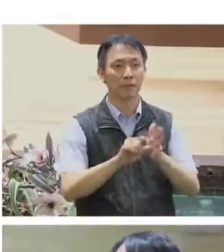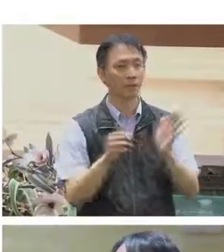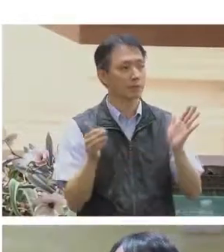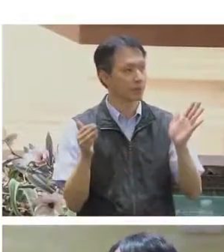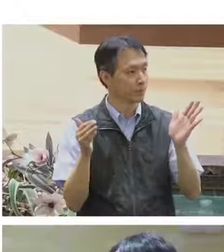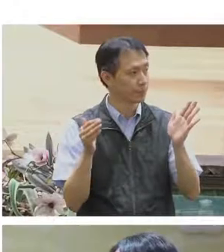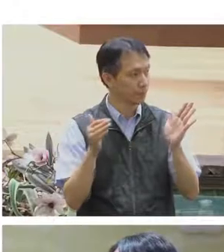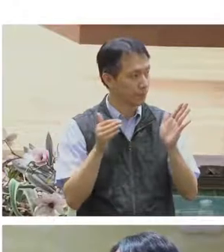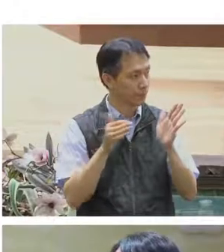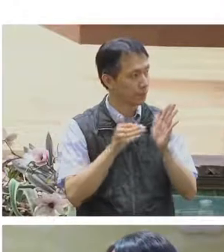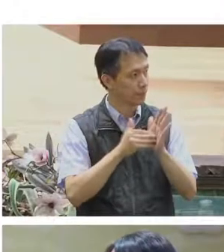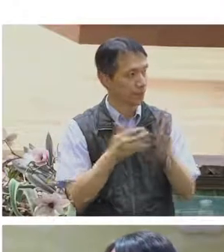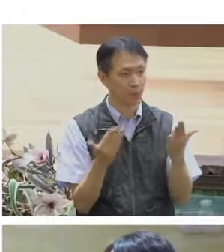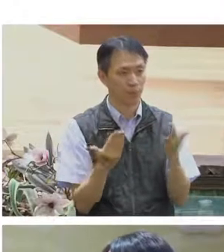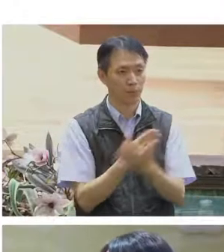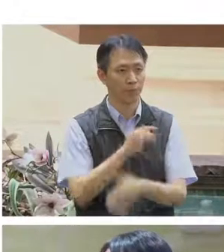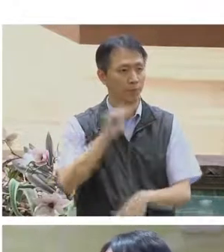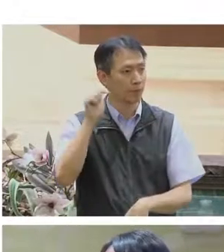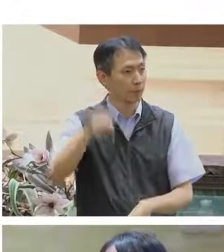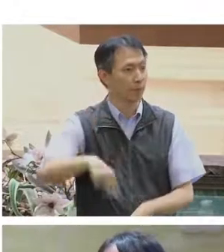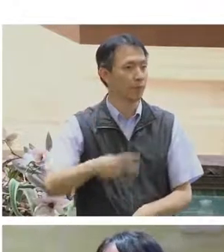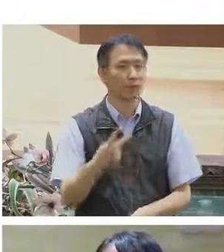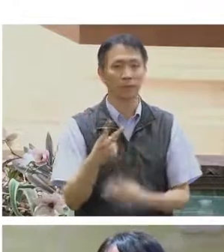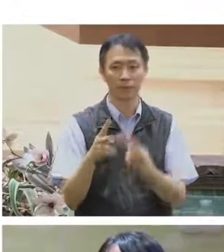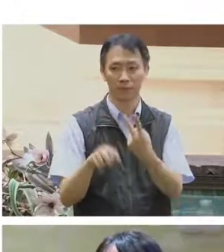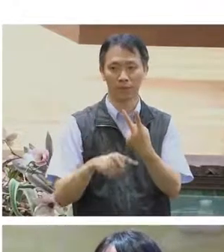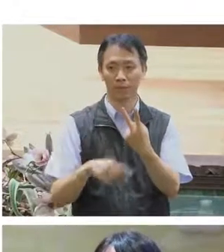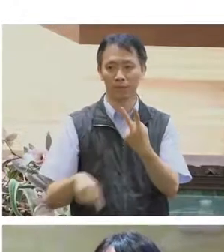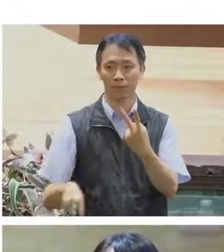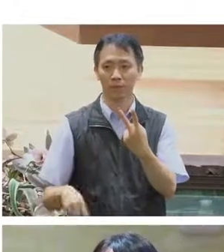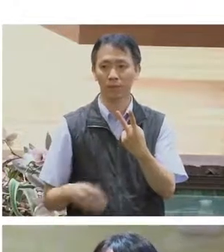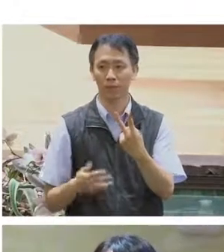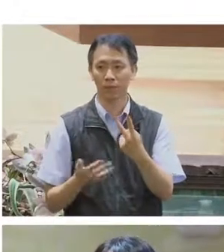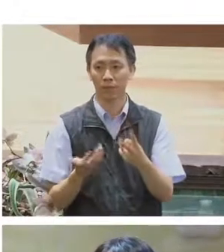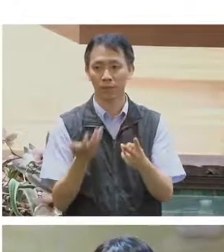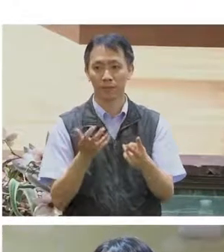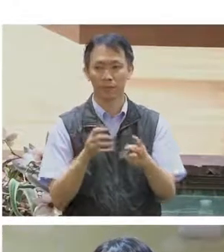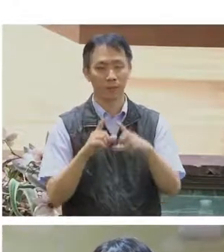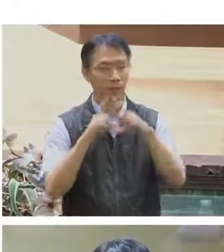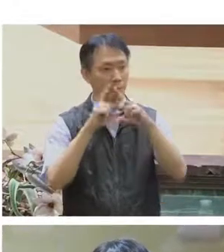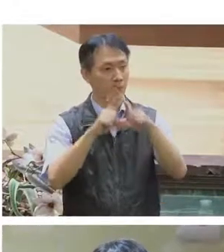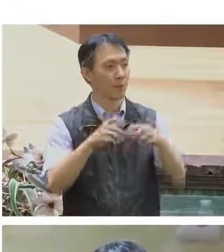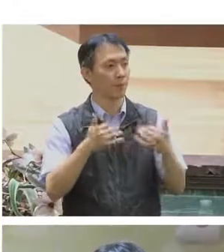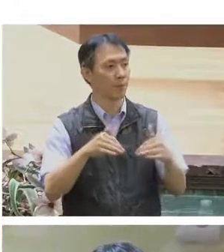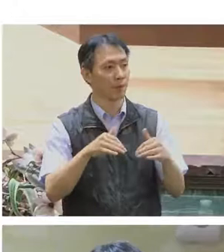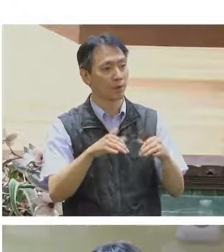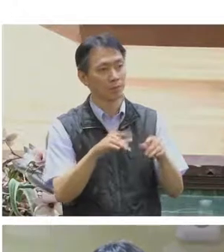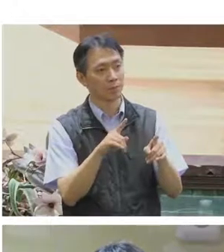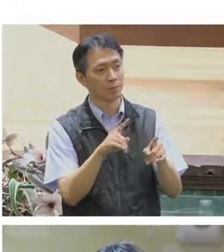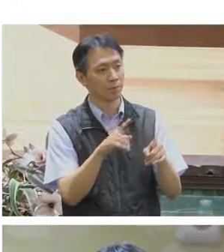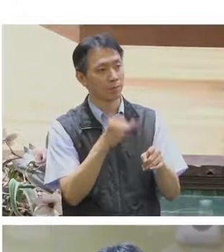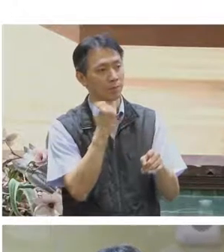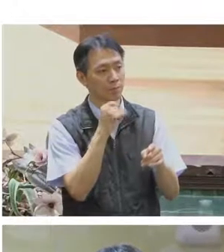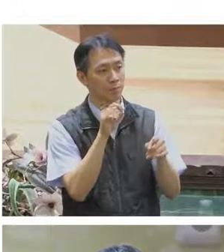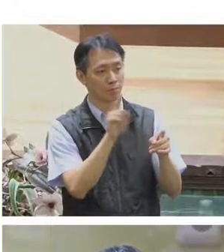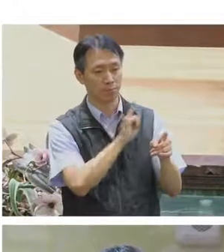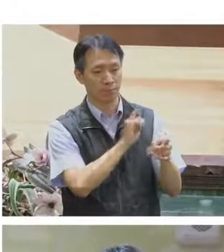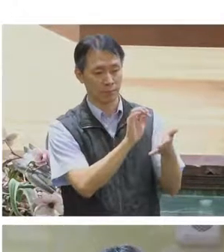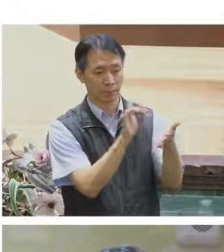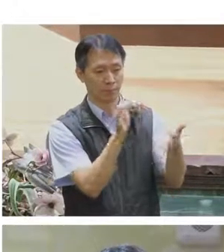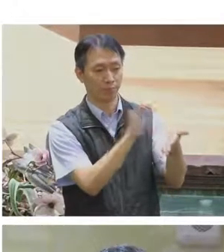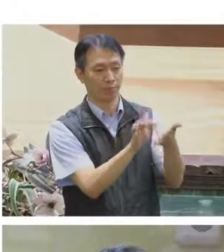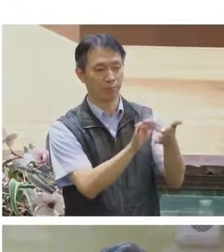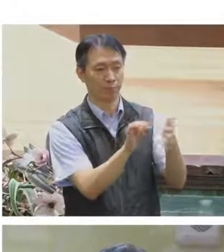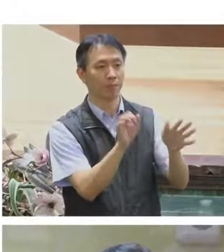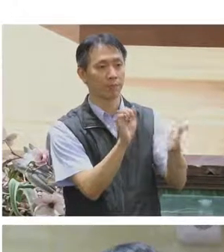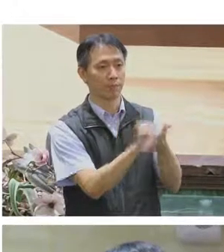换到接下来两位讲者。那就是刚才还没有回答到的 Slido 问题，或许讲者是不是可以直接在 Slido 里面